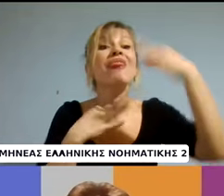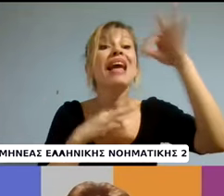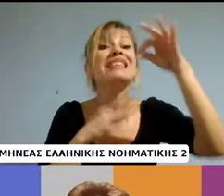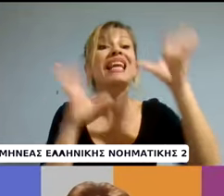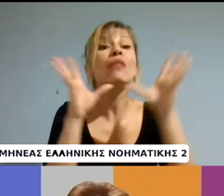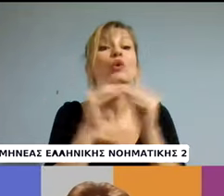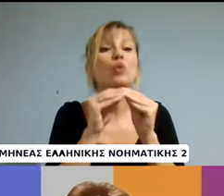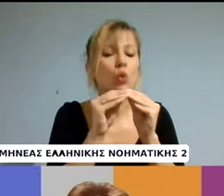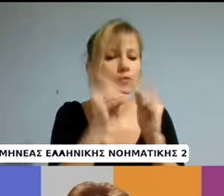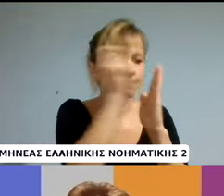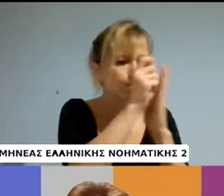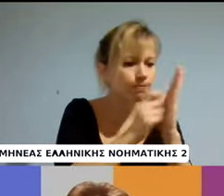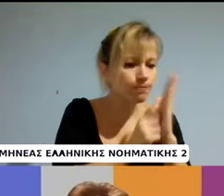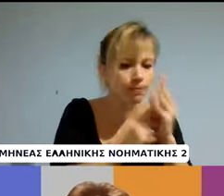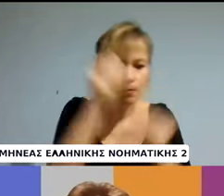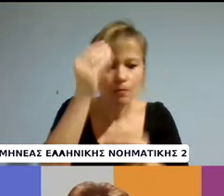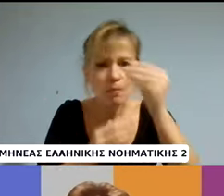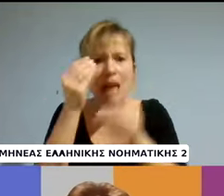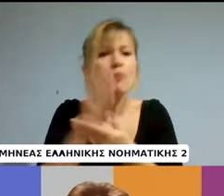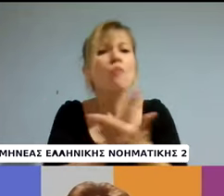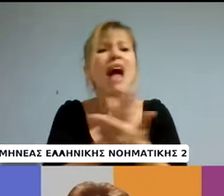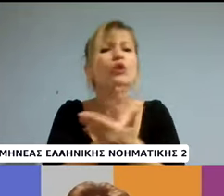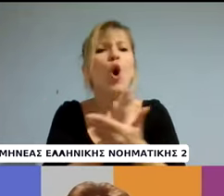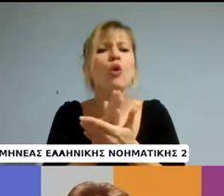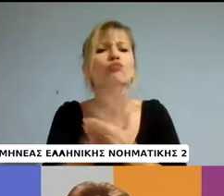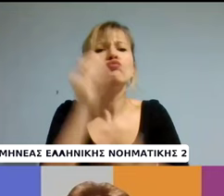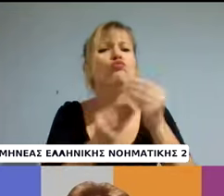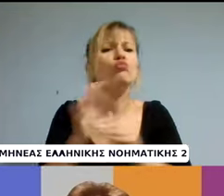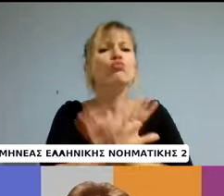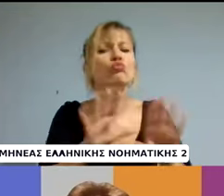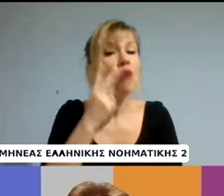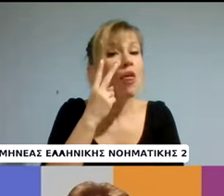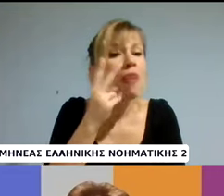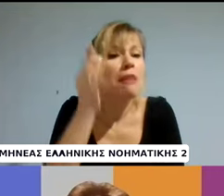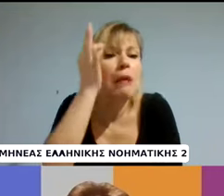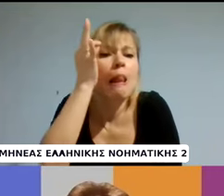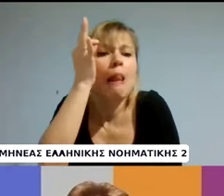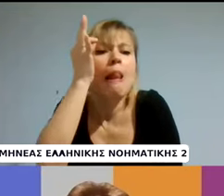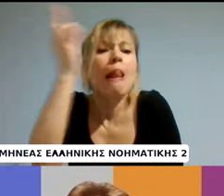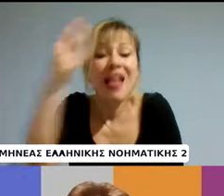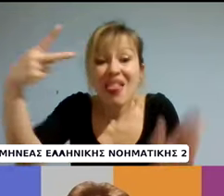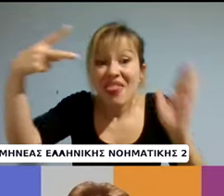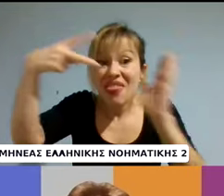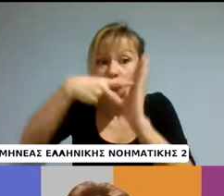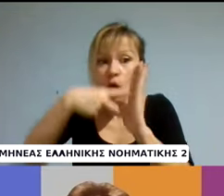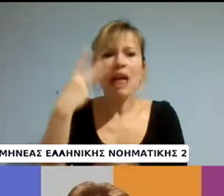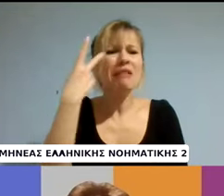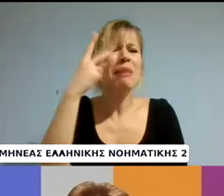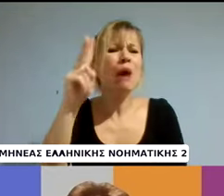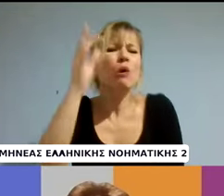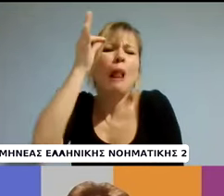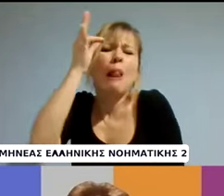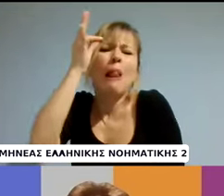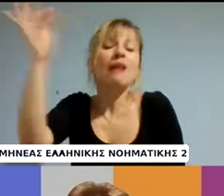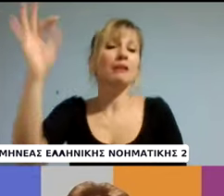βιβλίο και βγάλετε ένα μέσο όρο, θα δείτε ότι εξαιρετικά σπάνια φτάνουμε αυτό το 2.200.